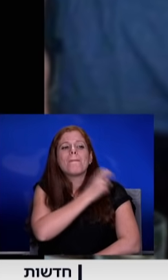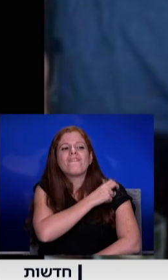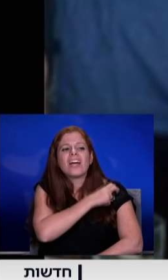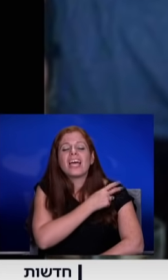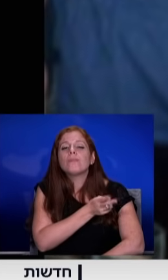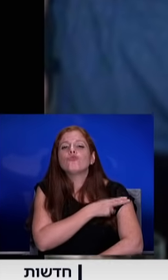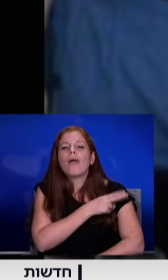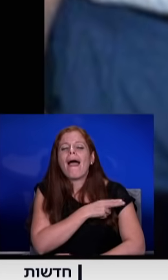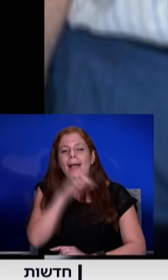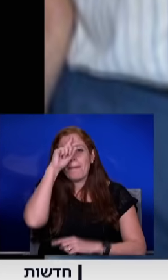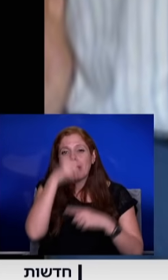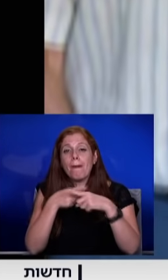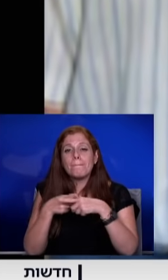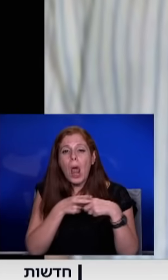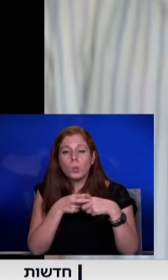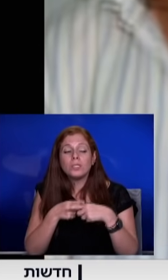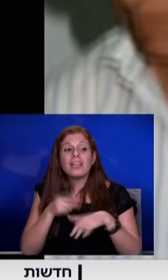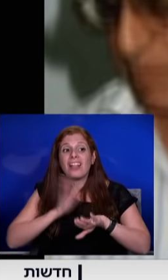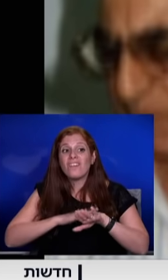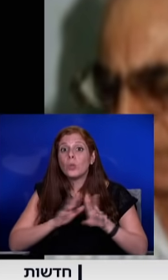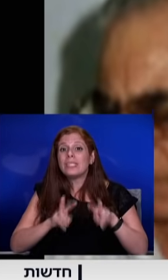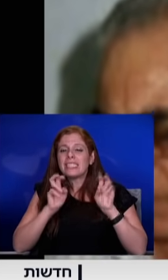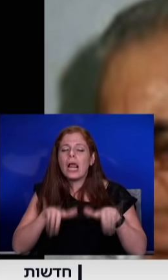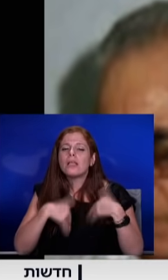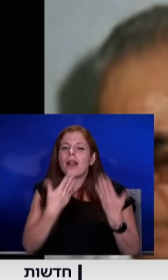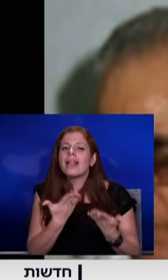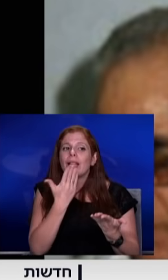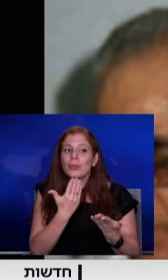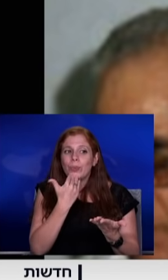בבלרוס. את תפקידו הוא ניצל כדי למסור ליהודים